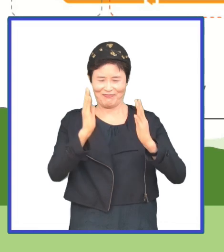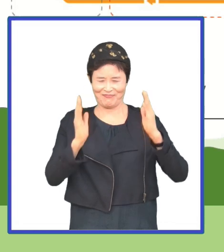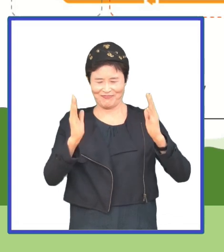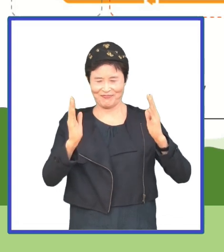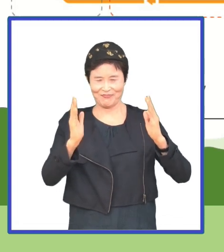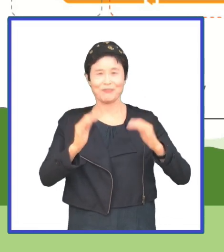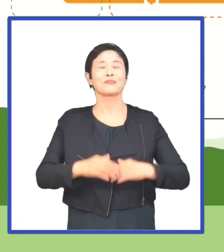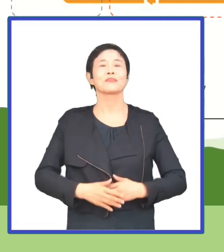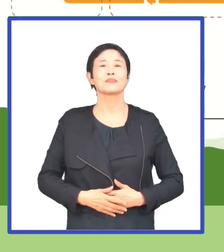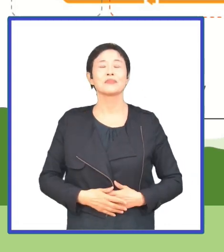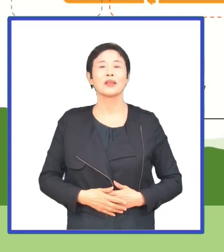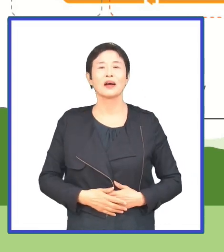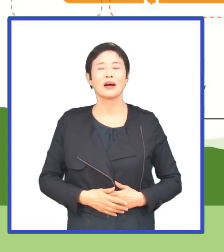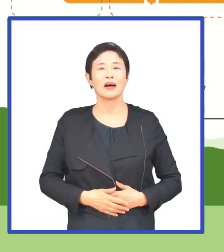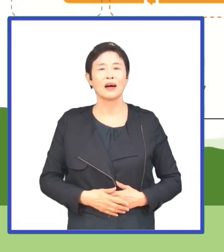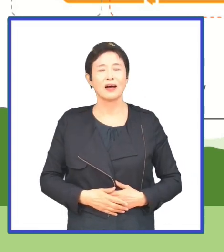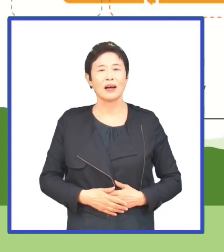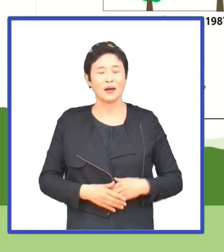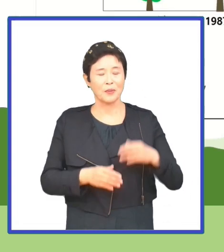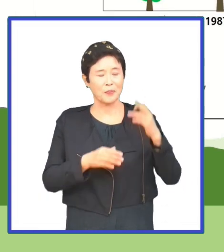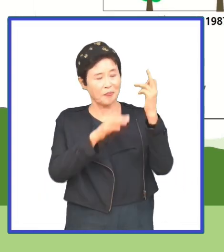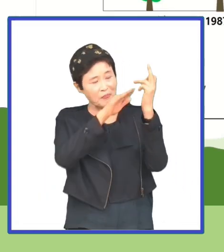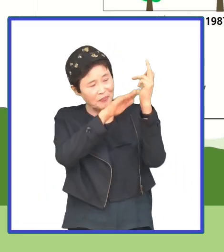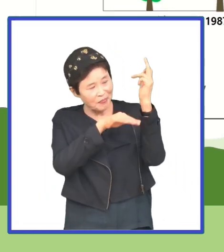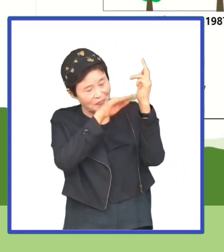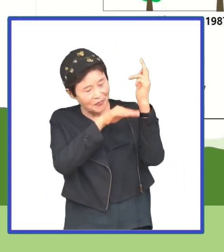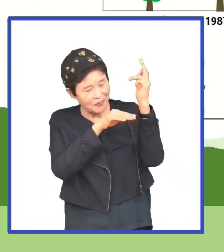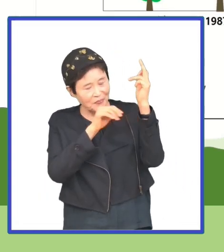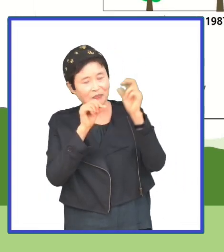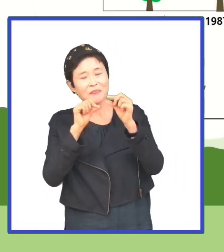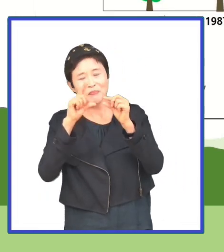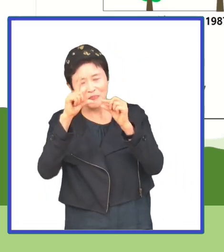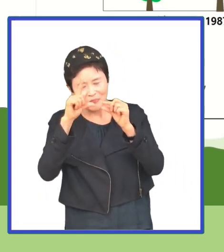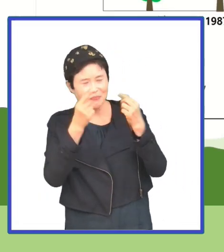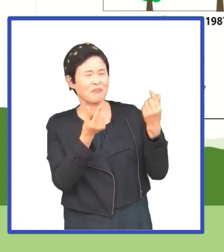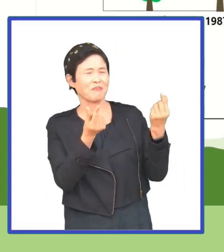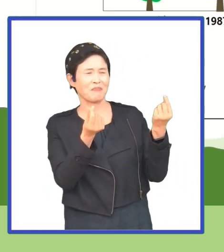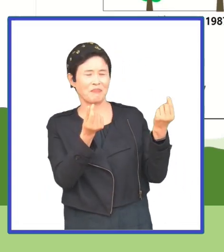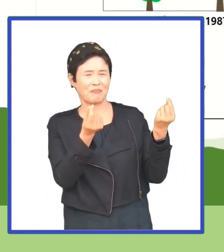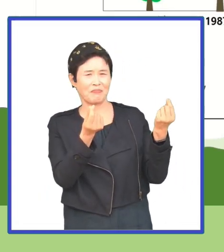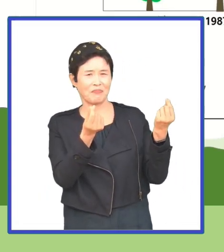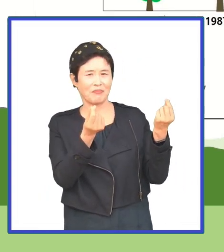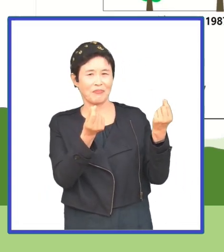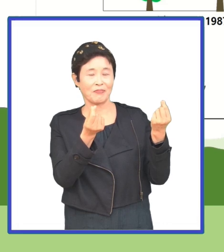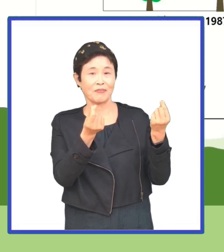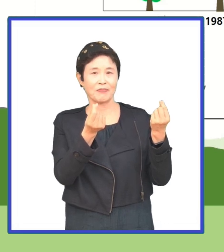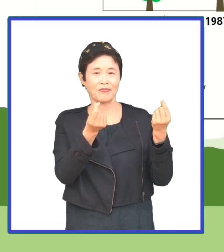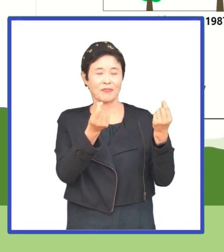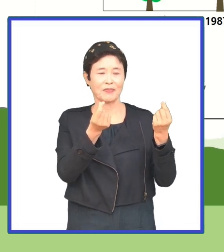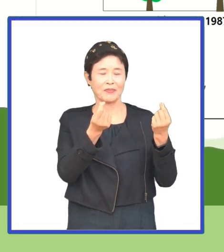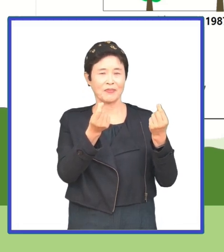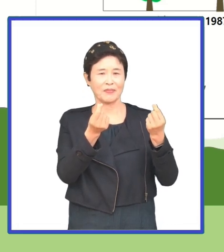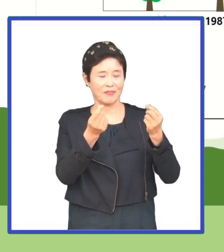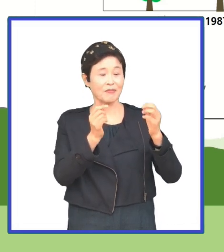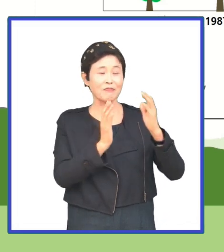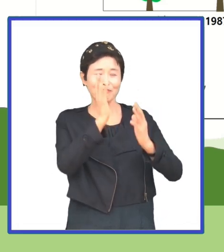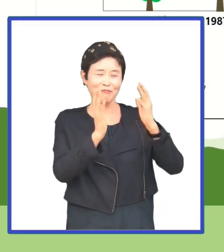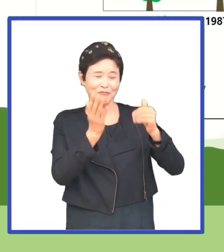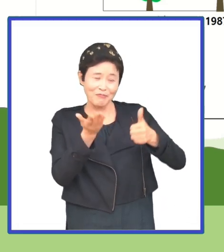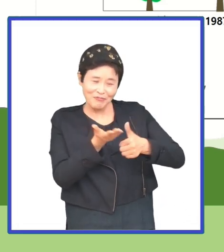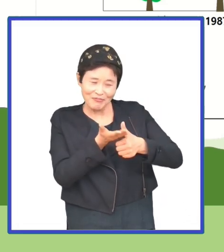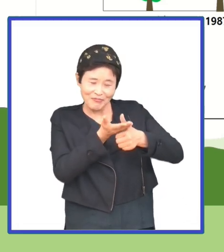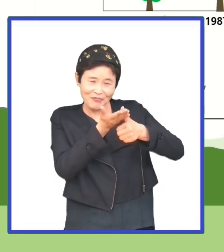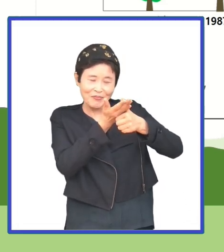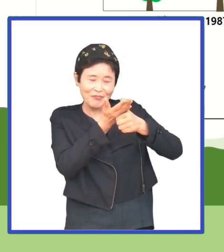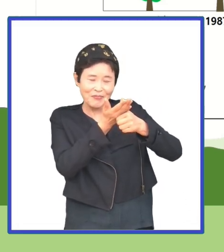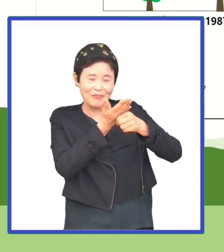있어요. 우리나라 저지대의 산림들이 대부분 그랬기 때문에 이렇게 우리가 숲 가꾸기를 통해서 탄소